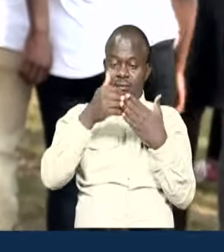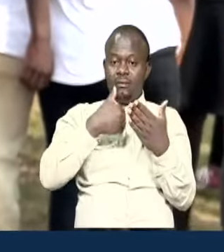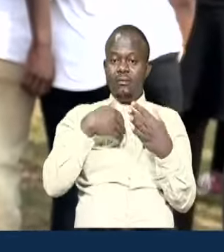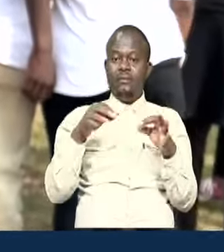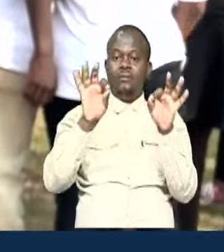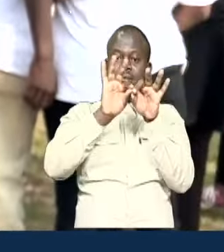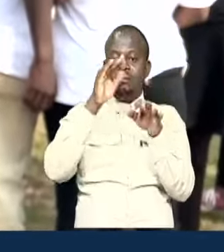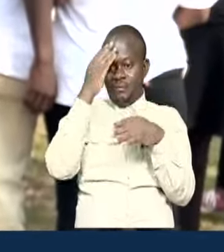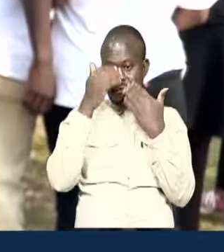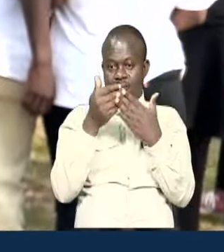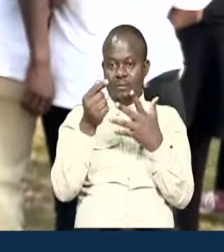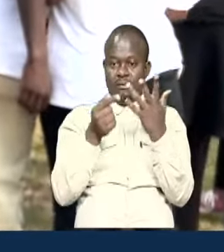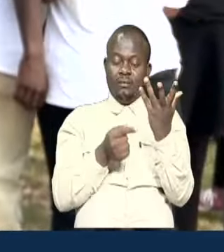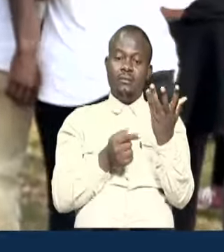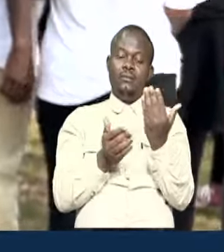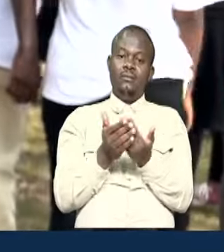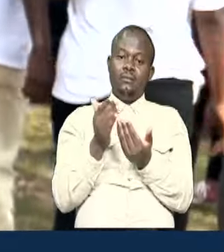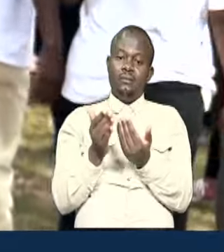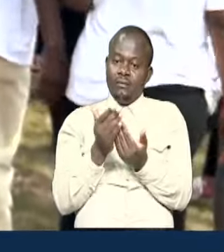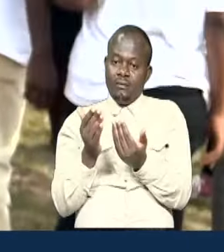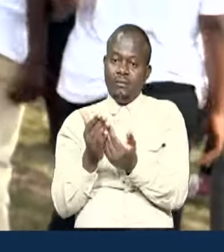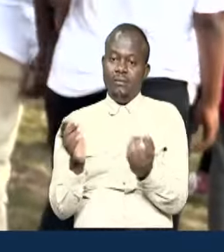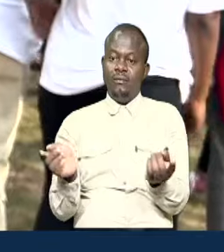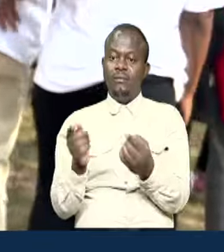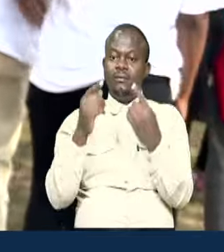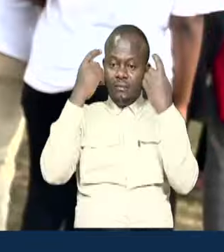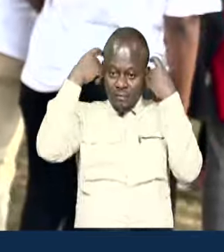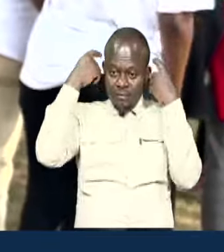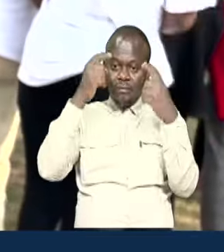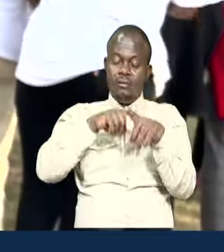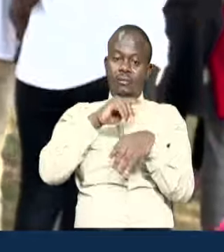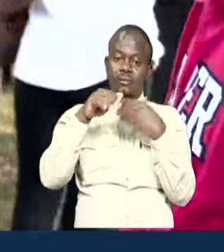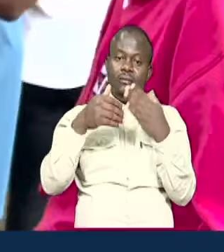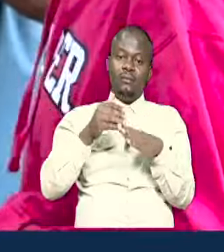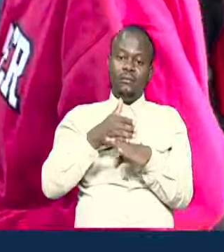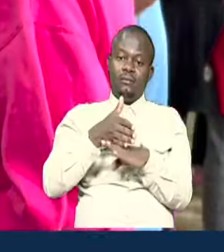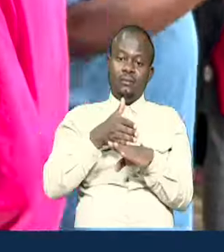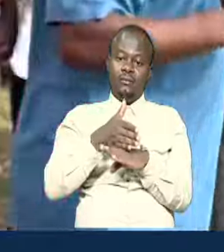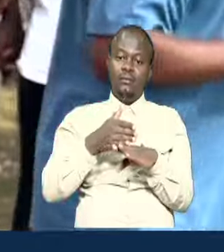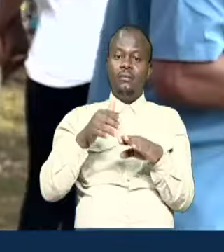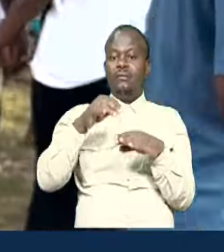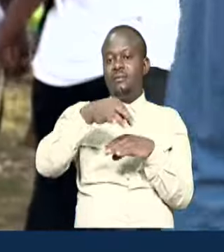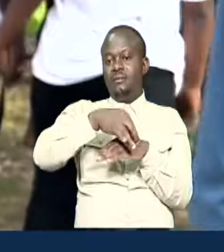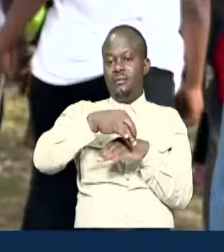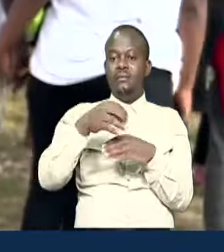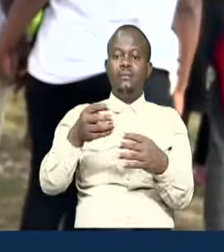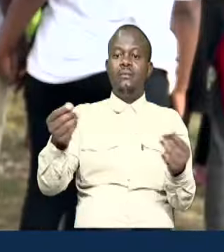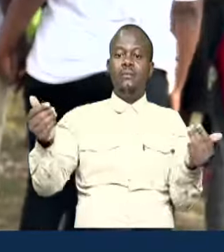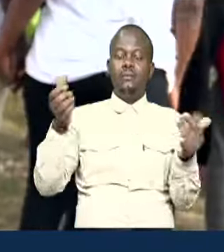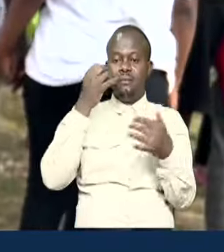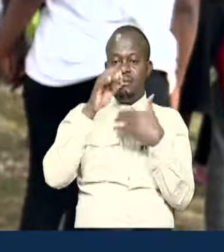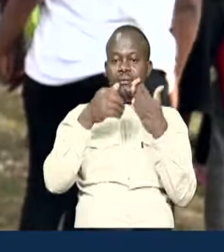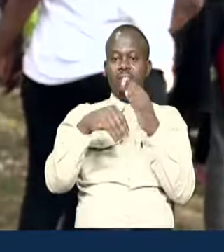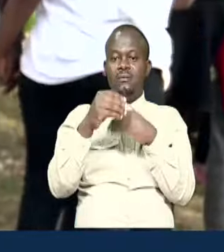akamaro, kuko ahangaha urorora intama igihe cyose intama wayibo yibaze uruhu rukangirika cyangwa se niyo